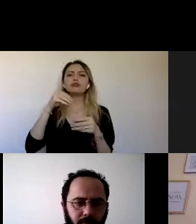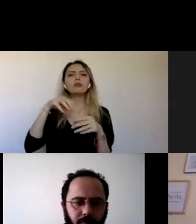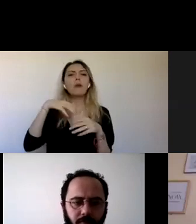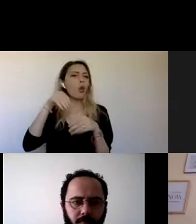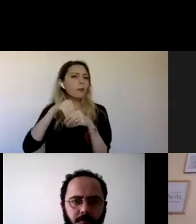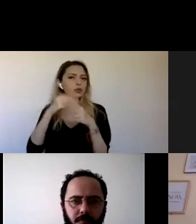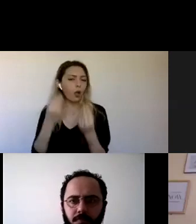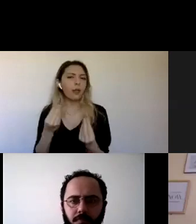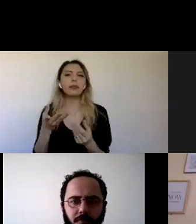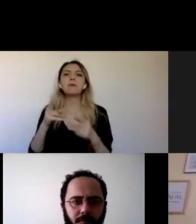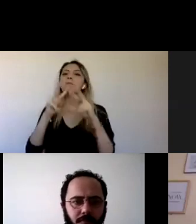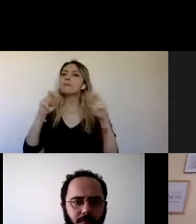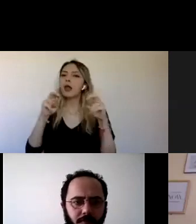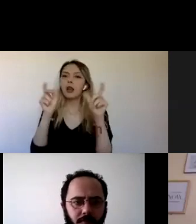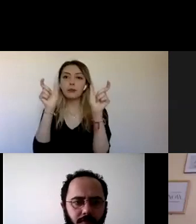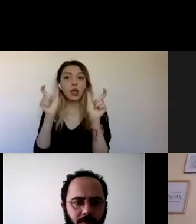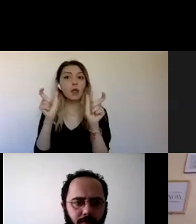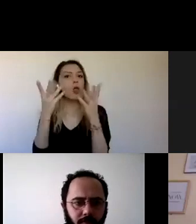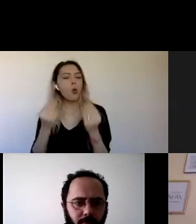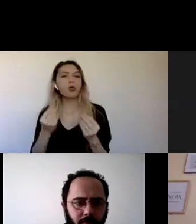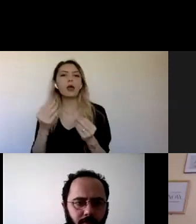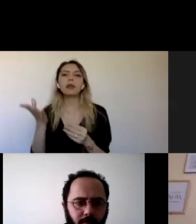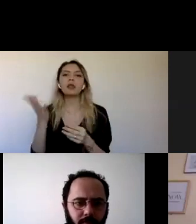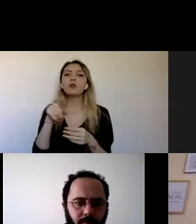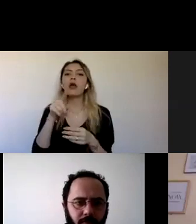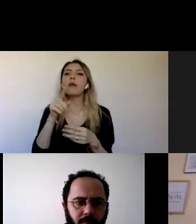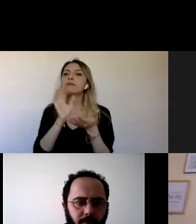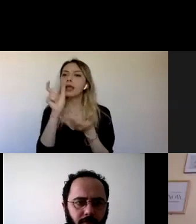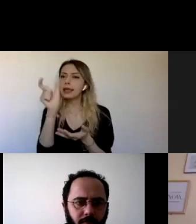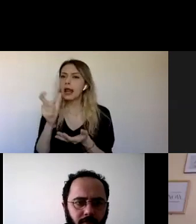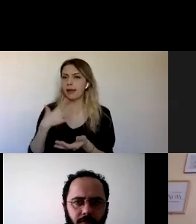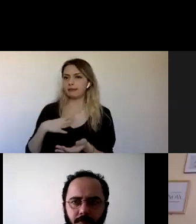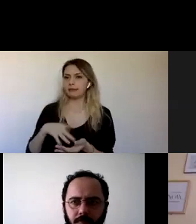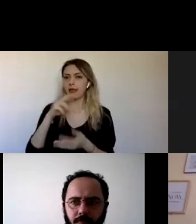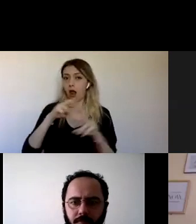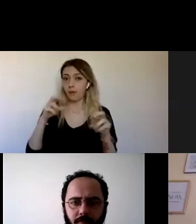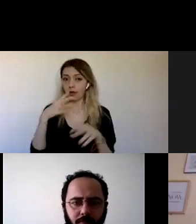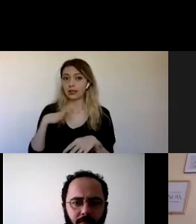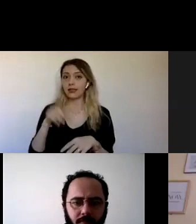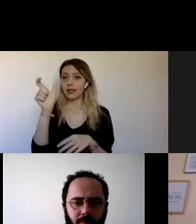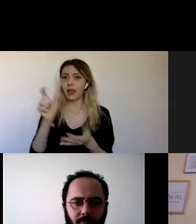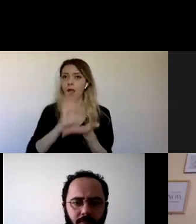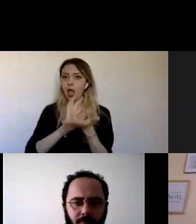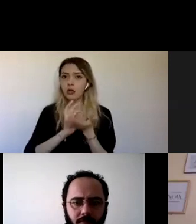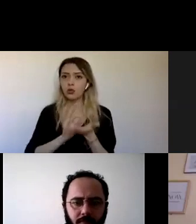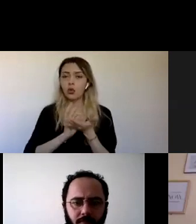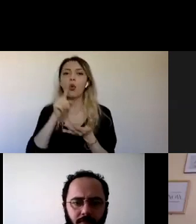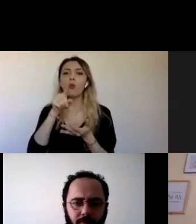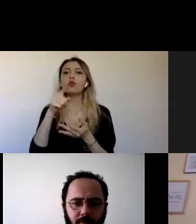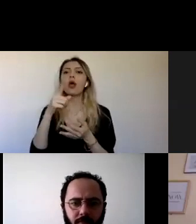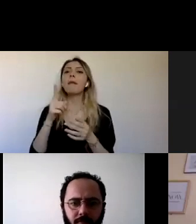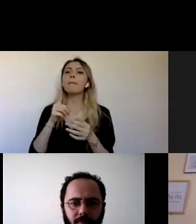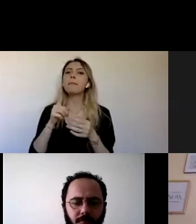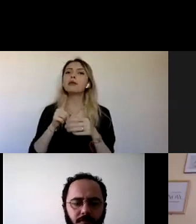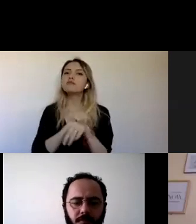istediğimiz zamanlarda bize yollayan bir medya takip programı gibi düşünebilirsiniz. Mesela ben